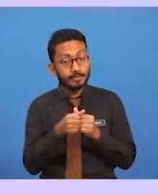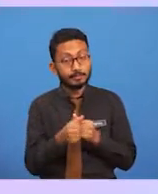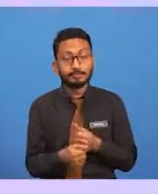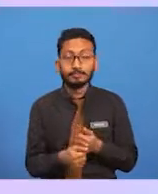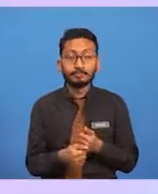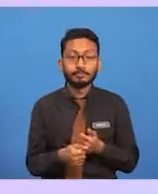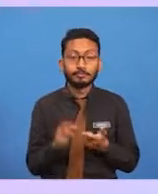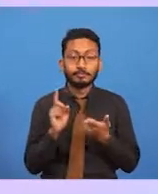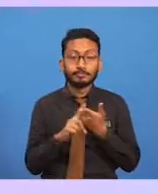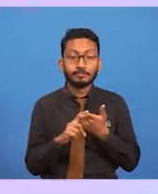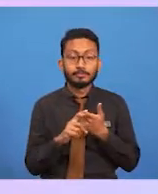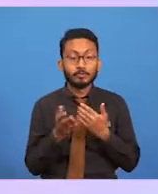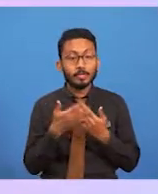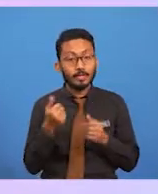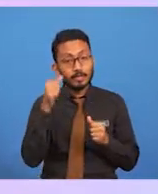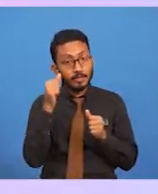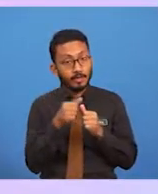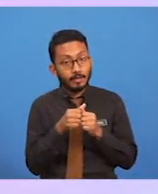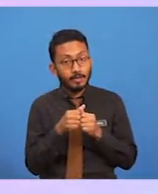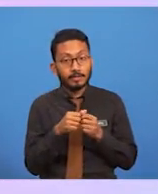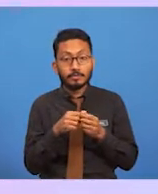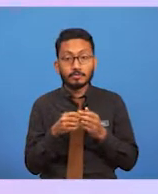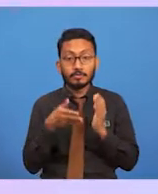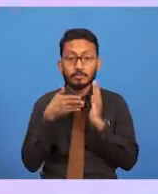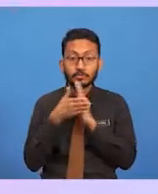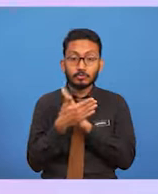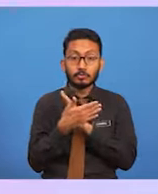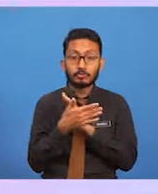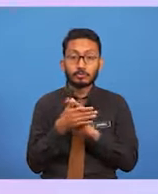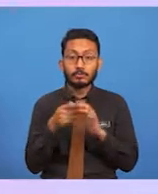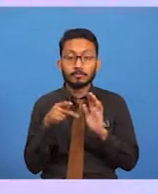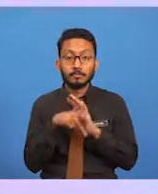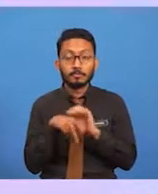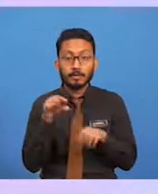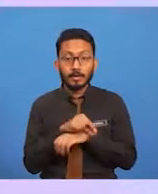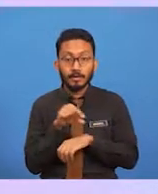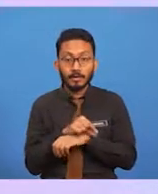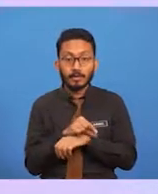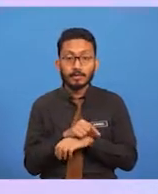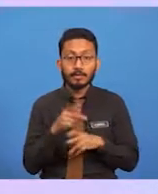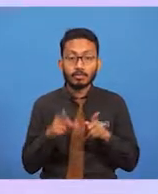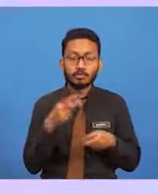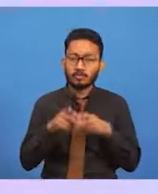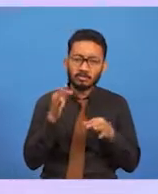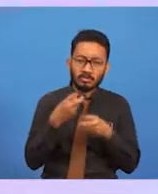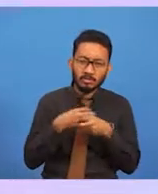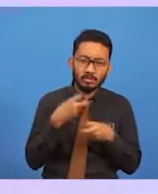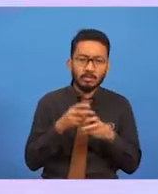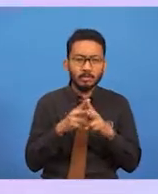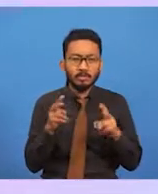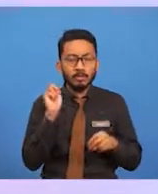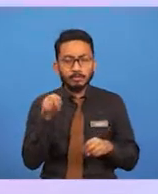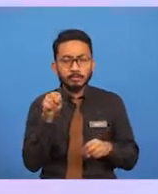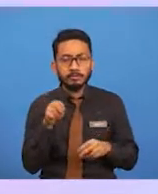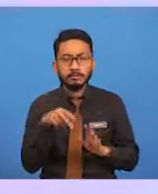untuk diingati oleh pengguna. Jika rekaan terlalu kompleks, ianya akan menyukarkan untuk